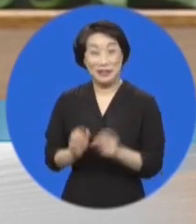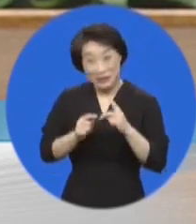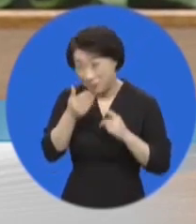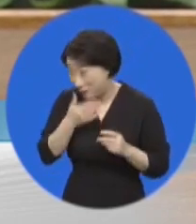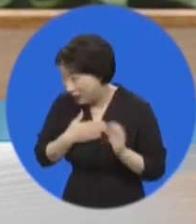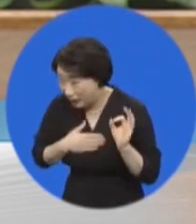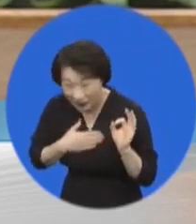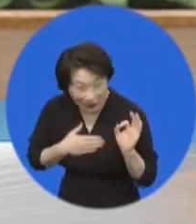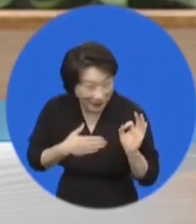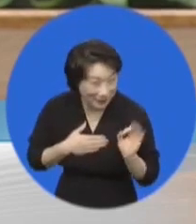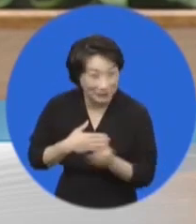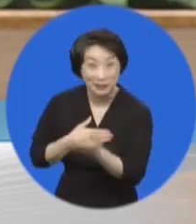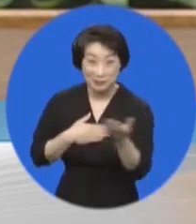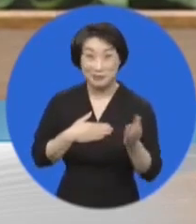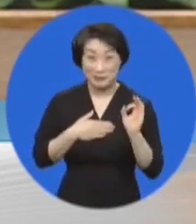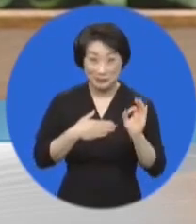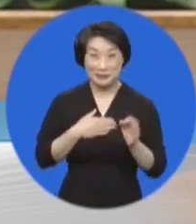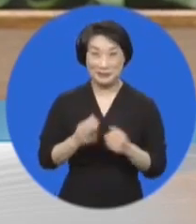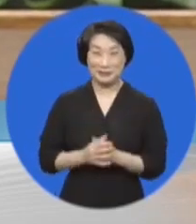이해되십니까?